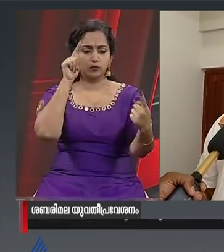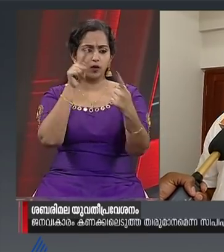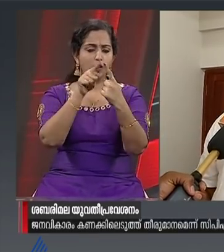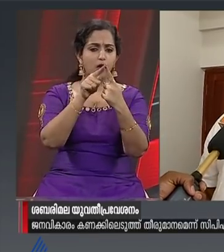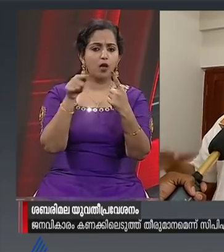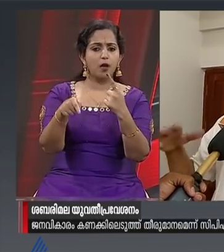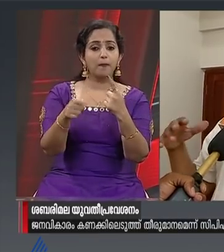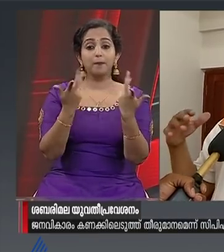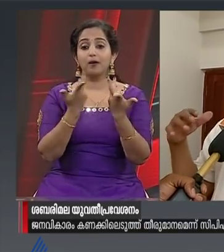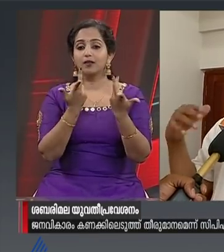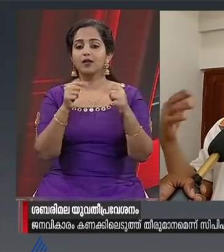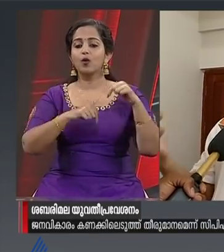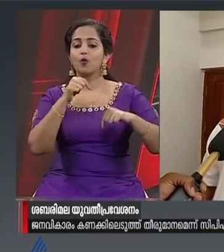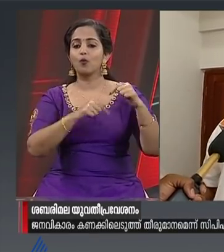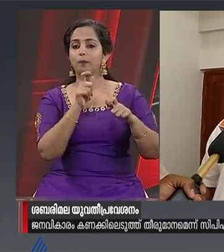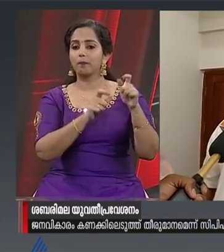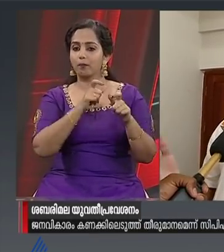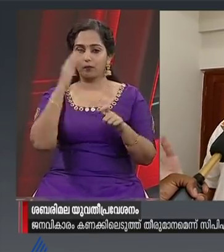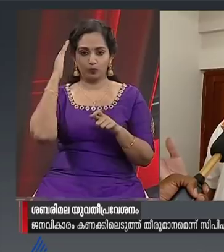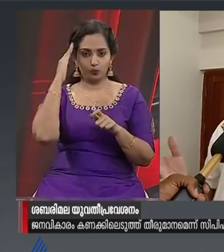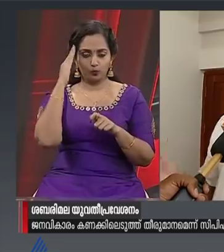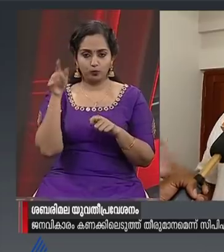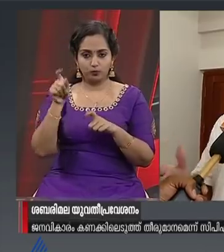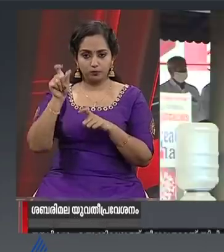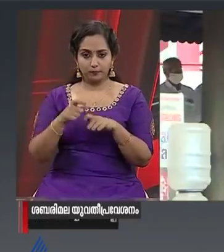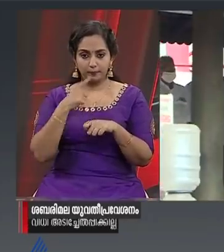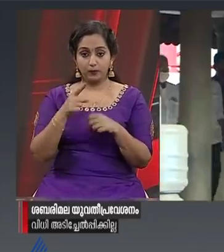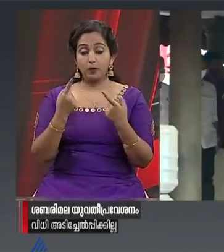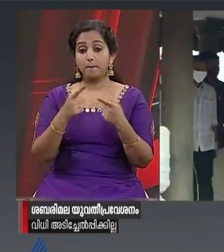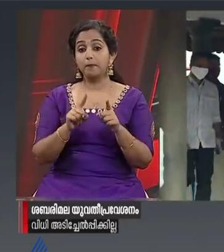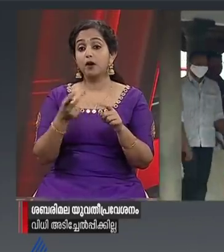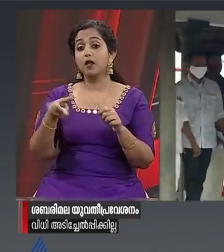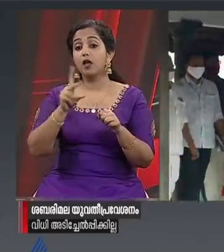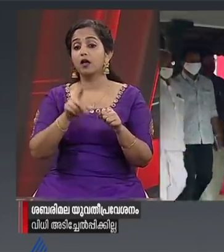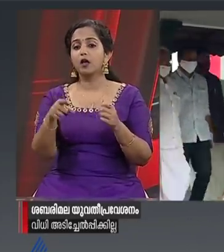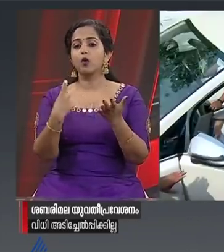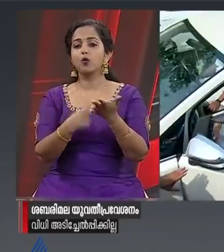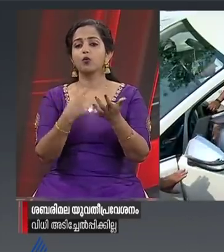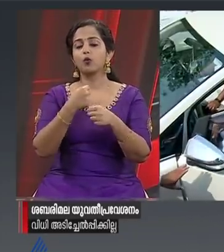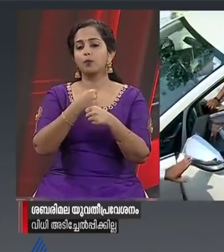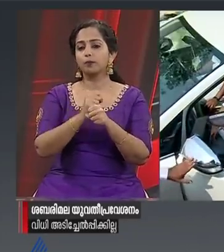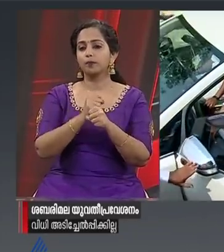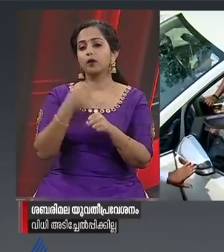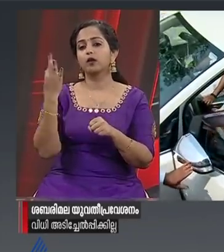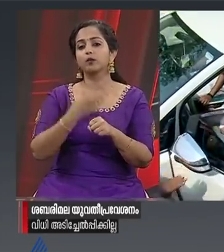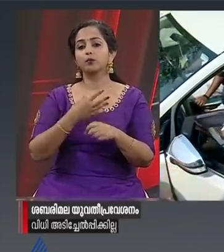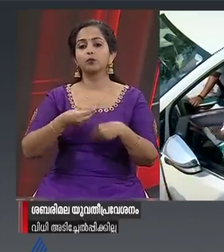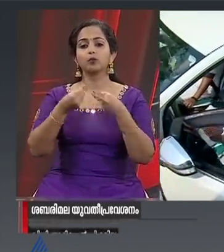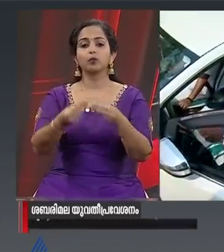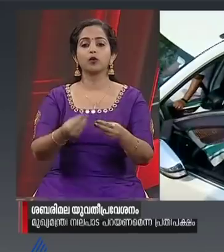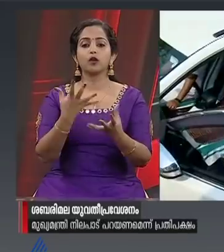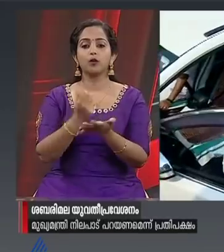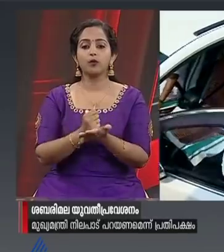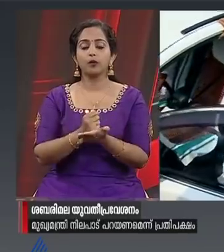വോട്ടർമാർക്കറിയാമെന്നും ബേബി പറഞ്ഞു. അതേസമയം സത്യവാങ്മൂലം പുതുക്കി നൽകണമെന്ന ആവശ്യത്തിൽ പാർട്ടി നിലപാട് വ്യക്തമാക്കാൻ തയ്യാറായിട്ടില്ല. സത്യവാങ്മൂല